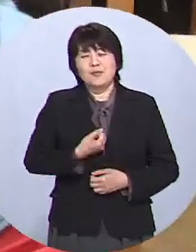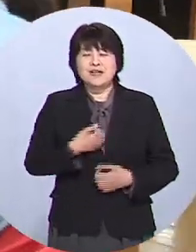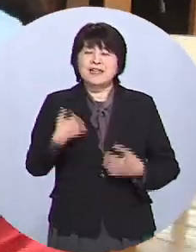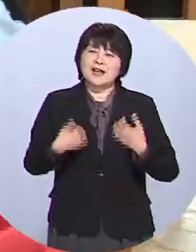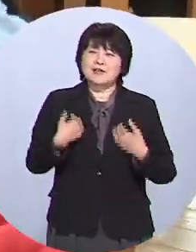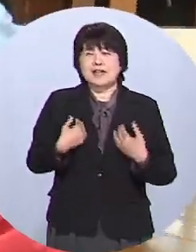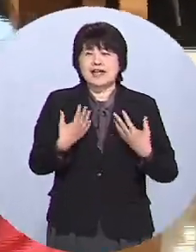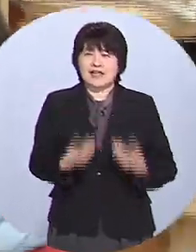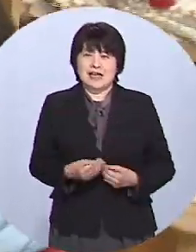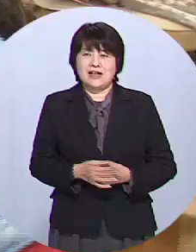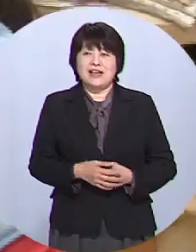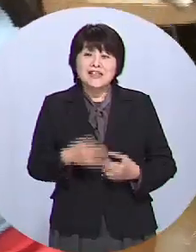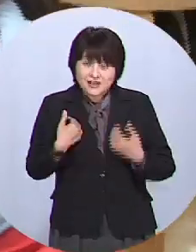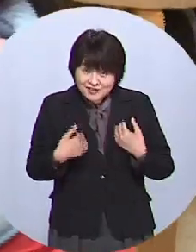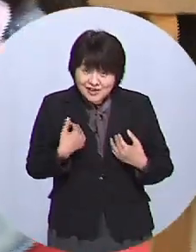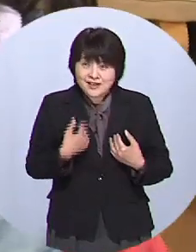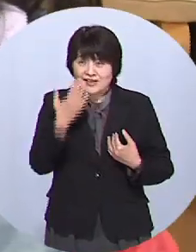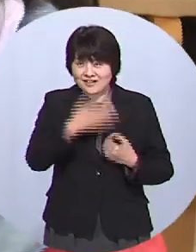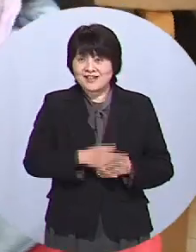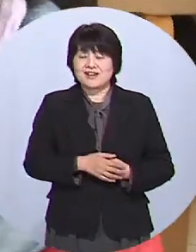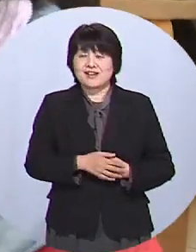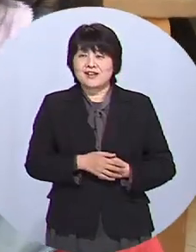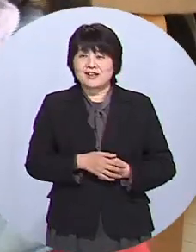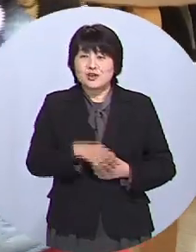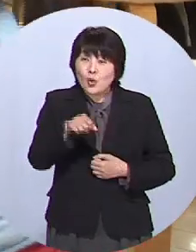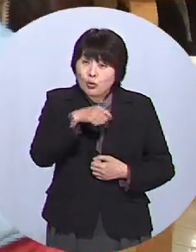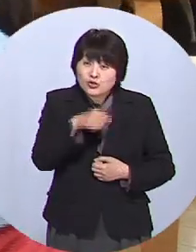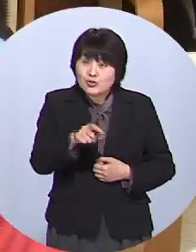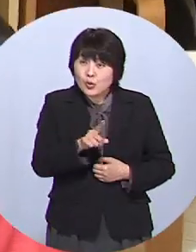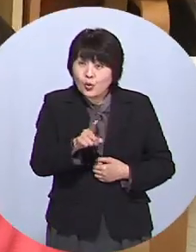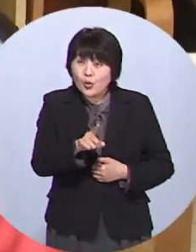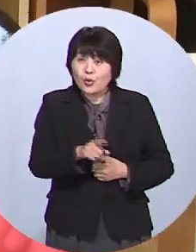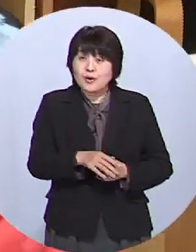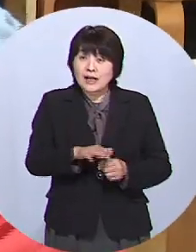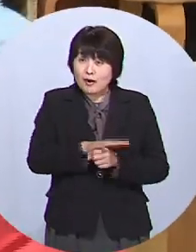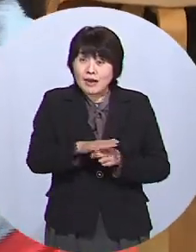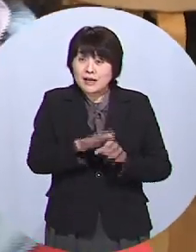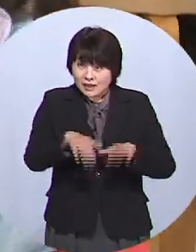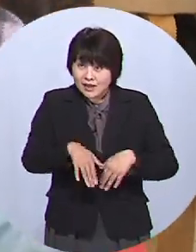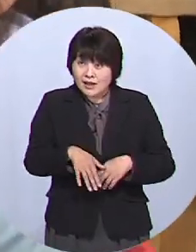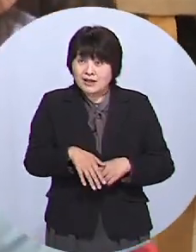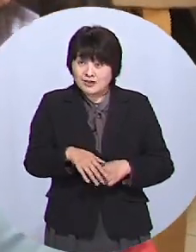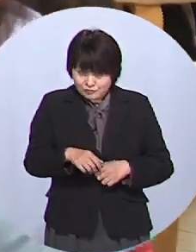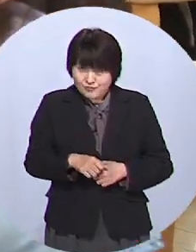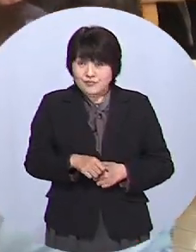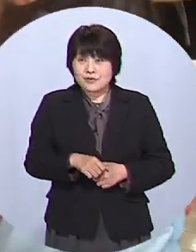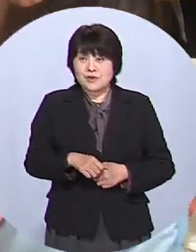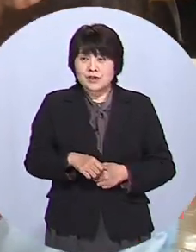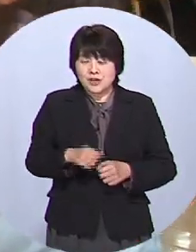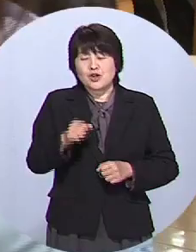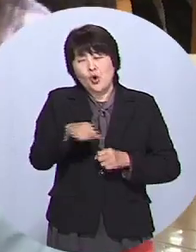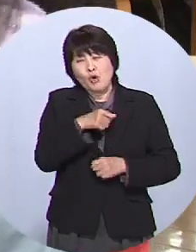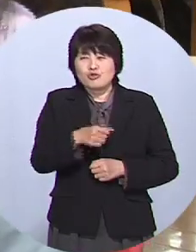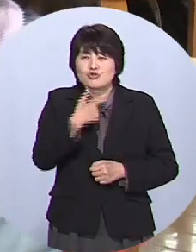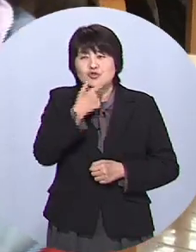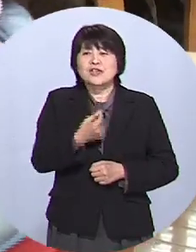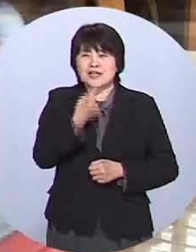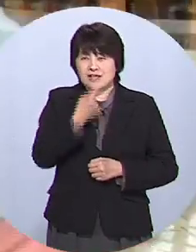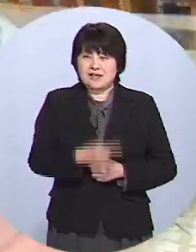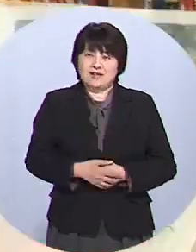楽しかった 楽しかった、ね、動物どうだった？可愛かった？ 動物好き。